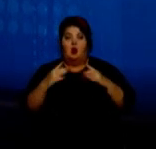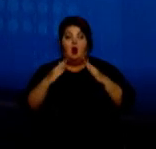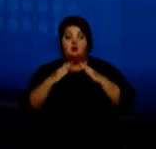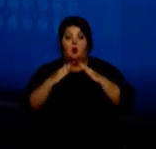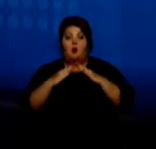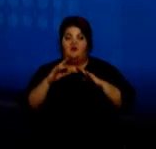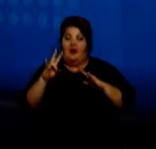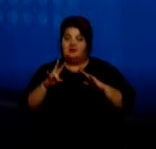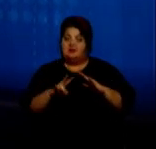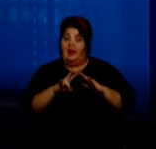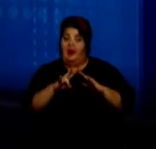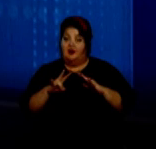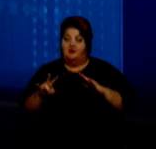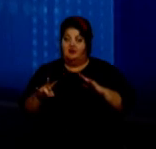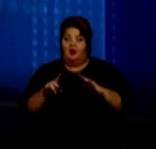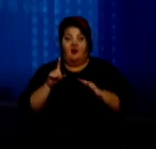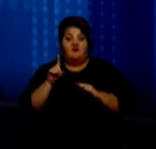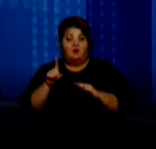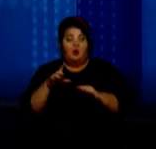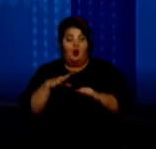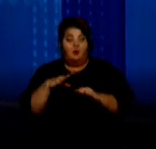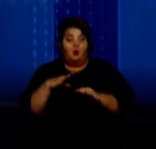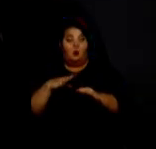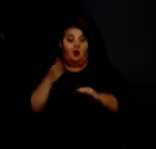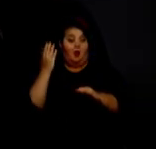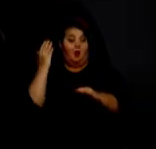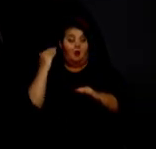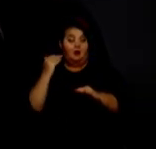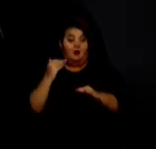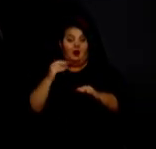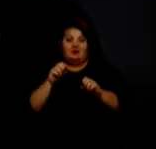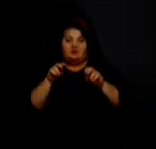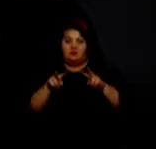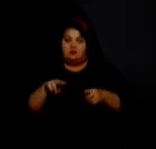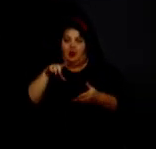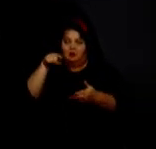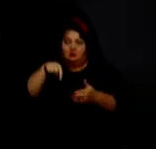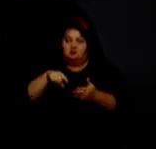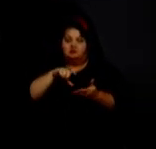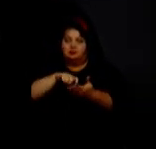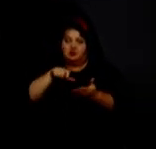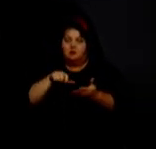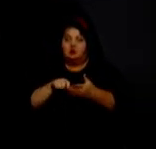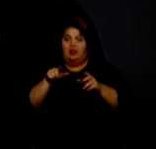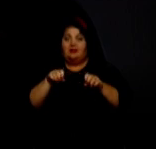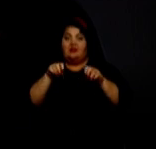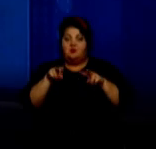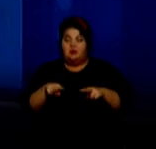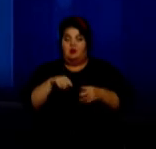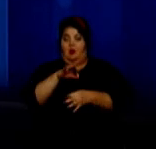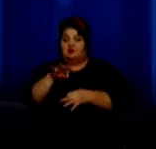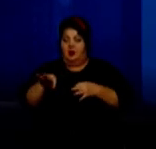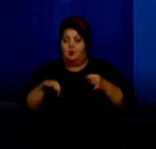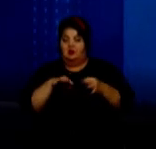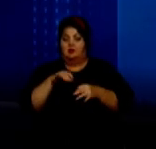церква. Причому вона була створена не в пристосованому приміщенні, а для неї спеціально запроєктували цей